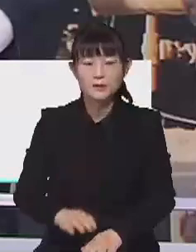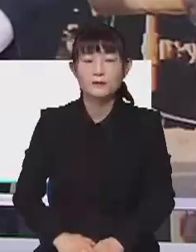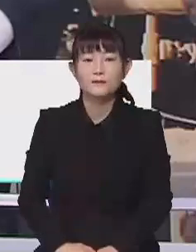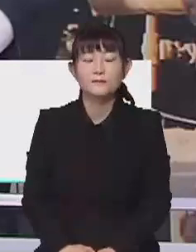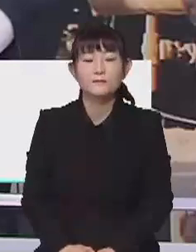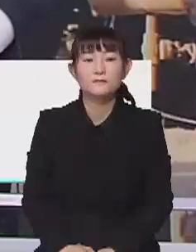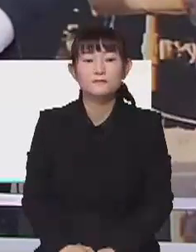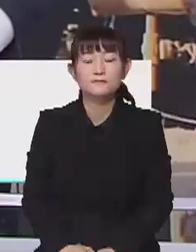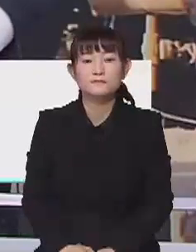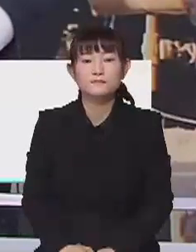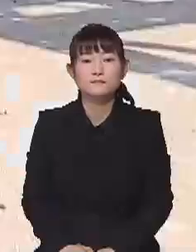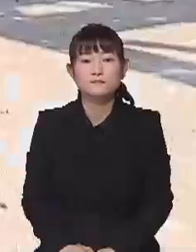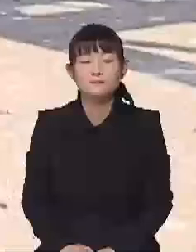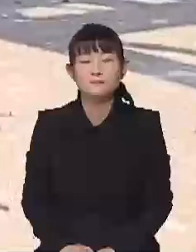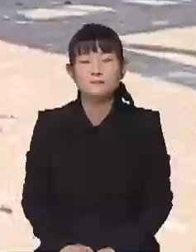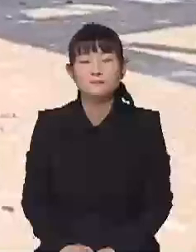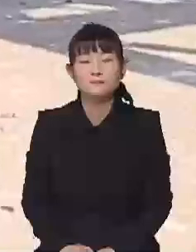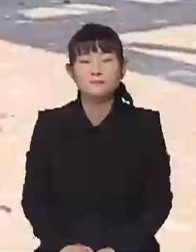취재했습니다.